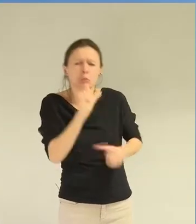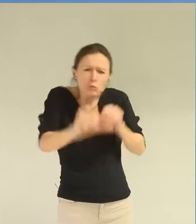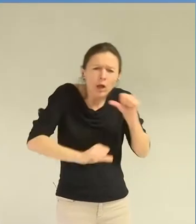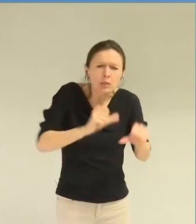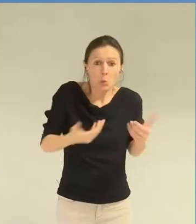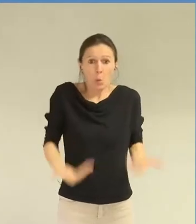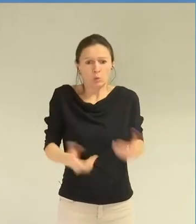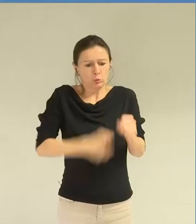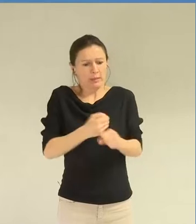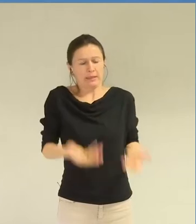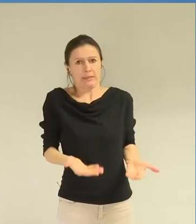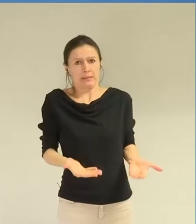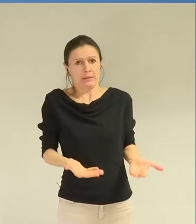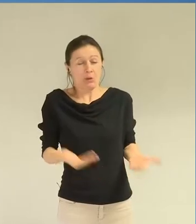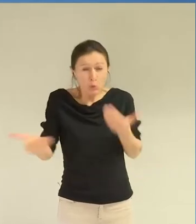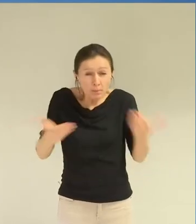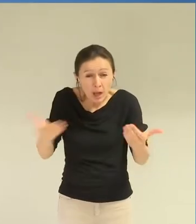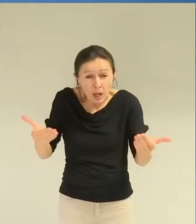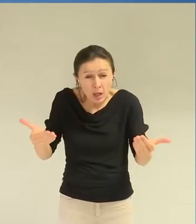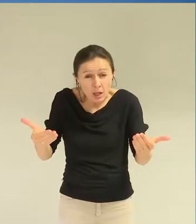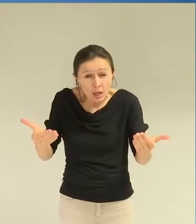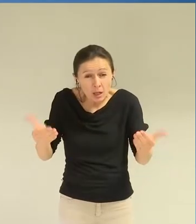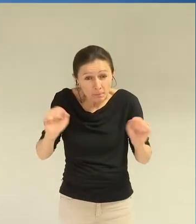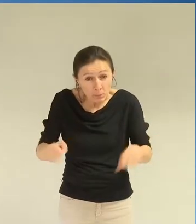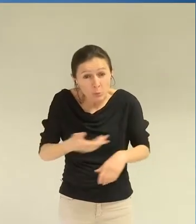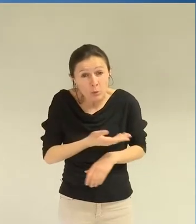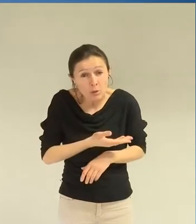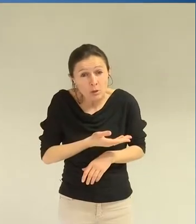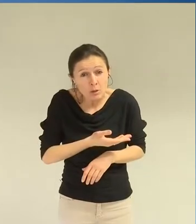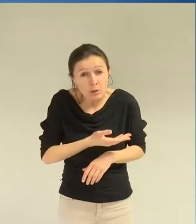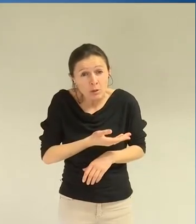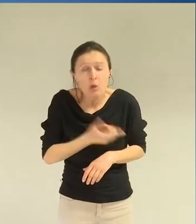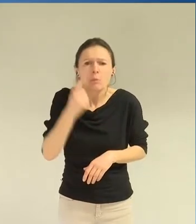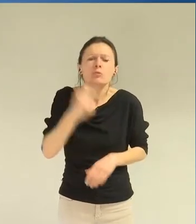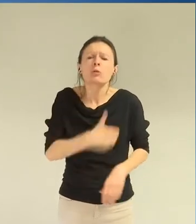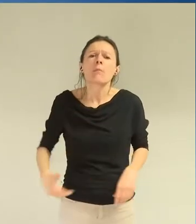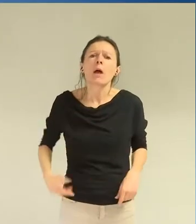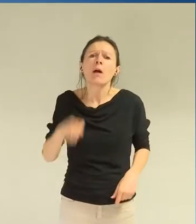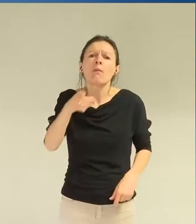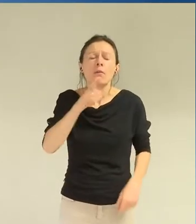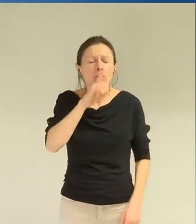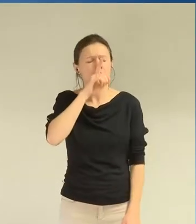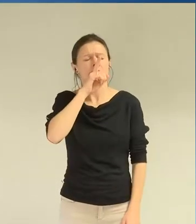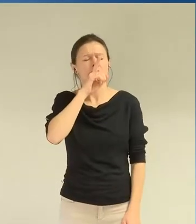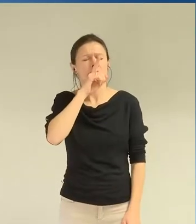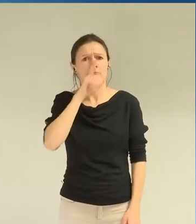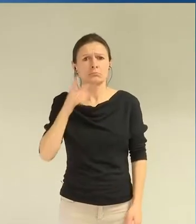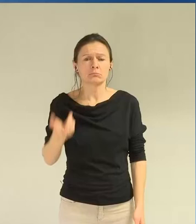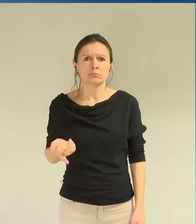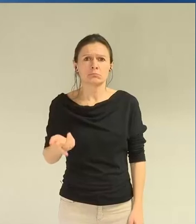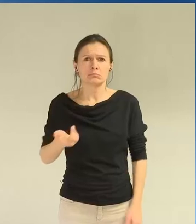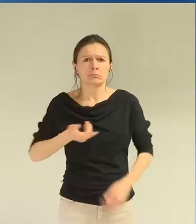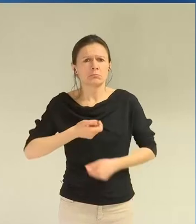monsieur le maire ne pas porter une parole forte pour dénoncer l'inacceptable sait se taire